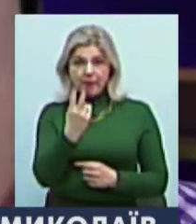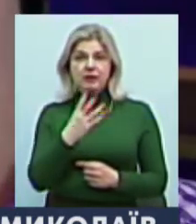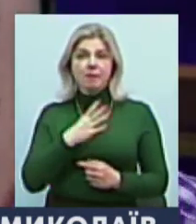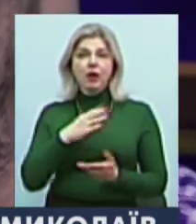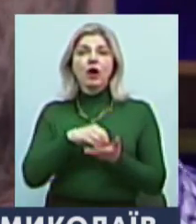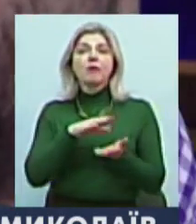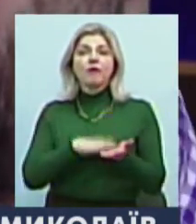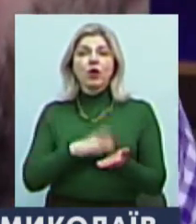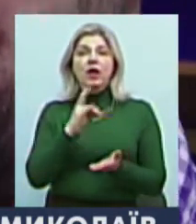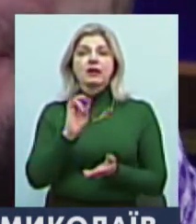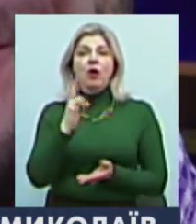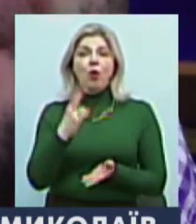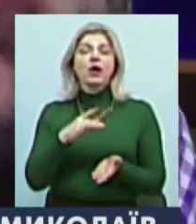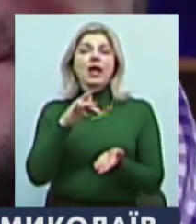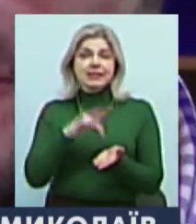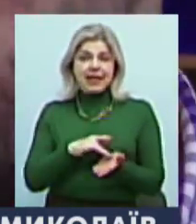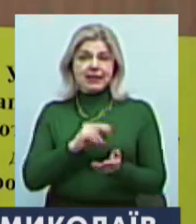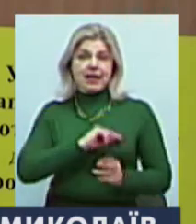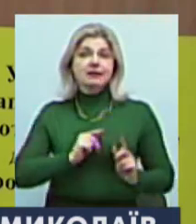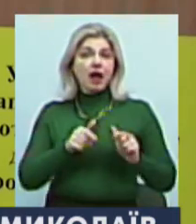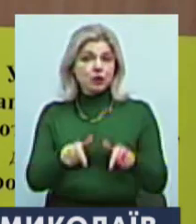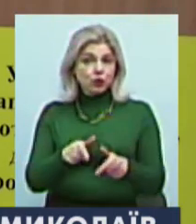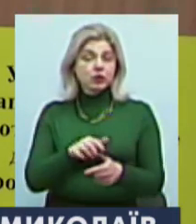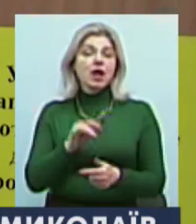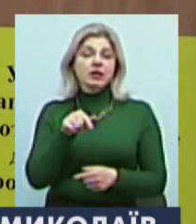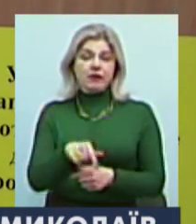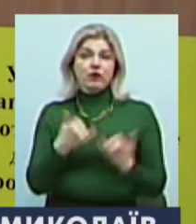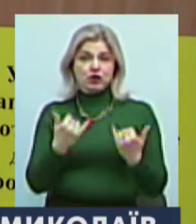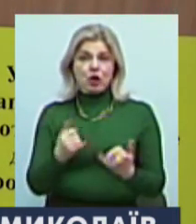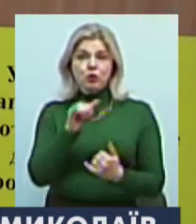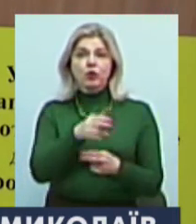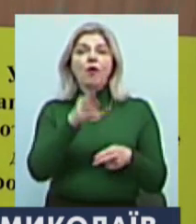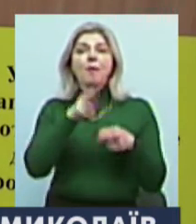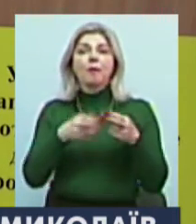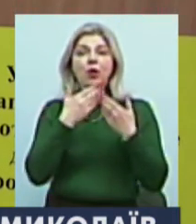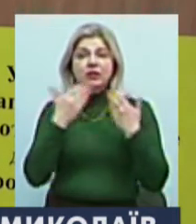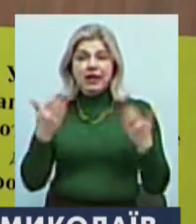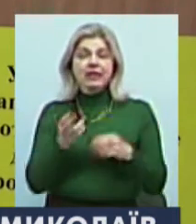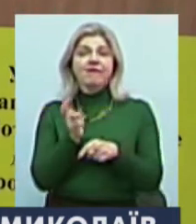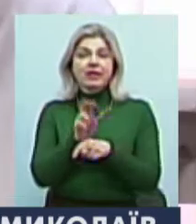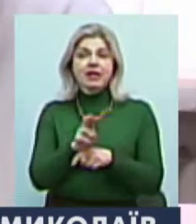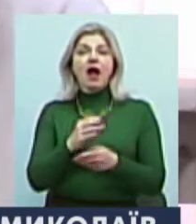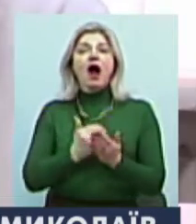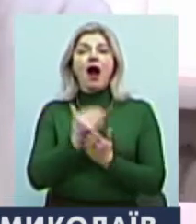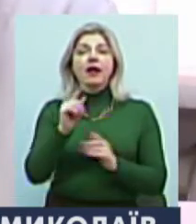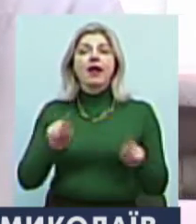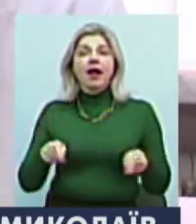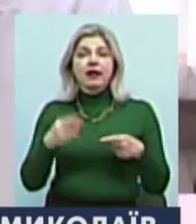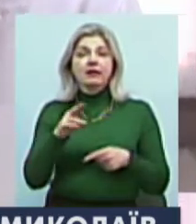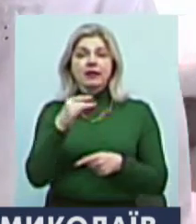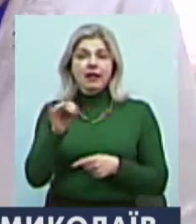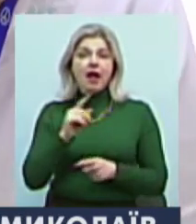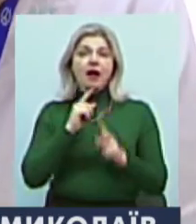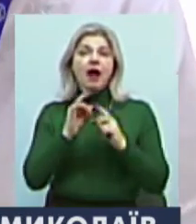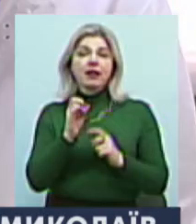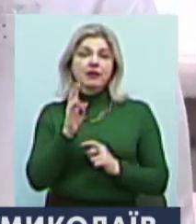у Миколаївському міському центрі зайнятості. Цього разу у нього завершальний візит до кар'єрного радника. Антон Ігнатенко обрав